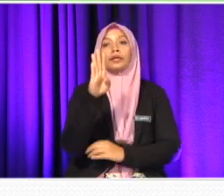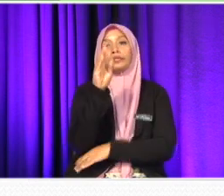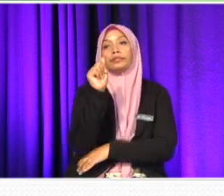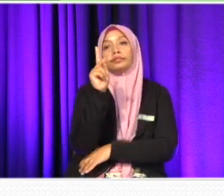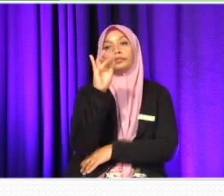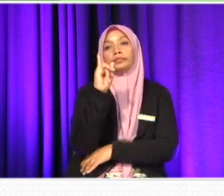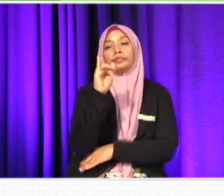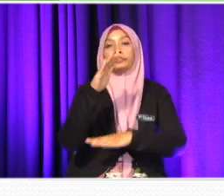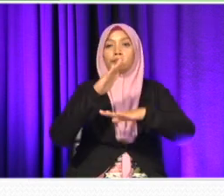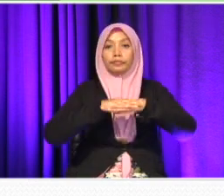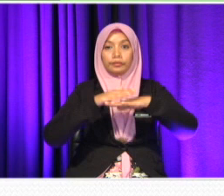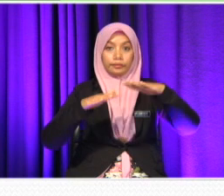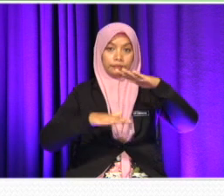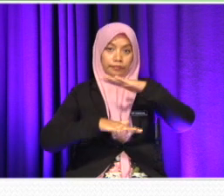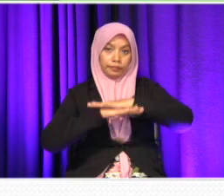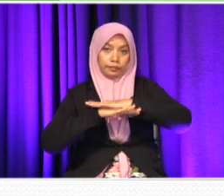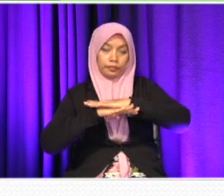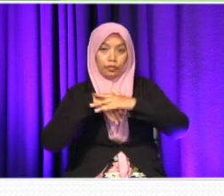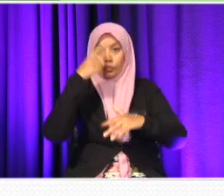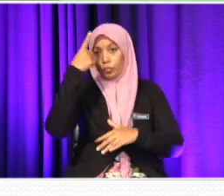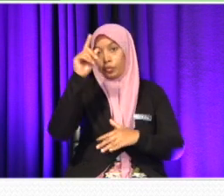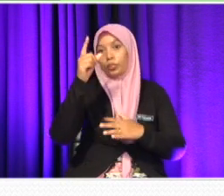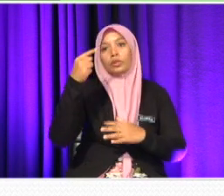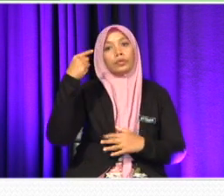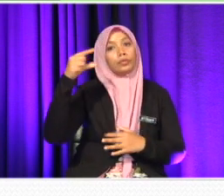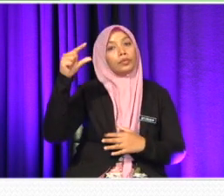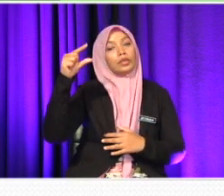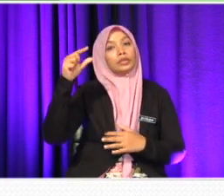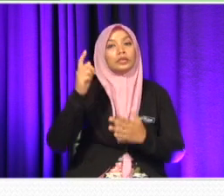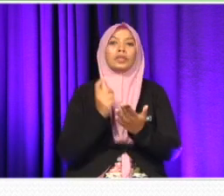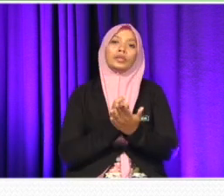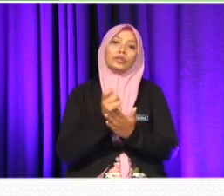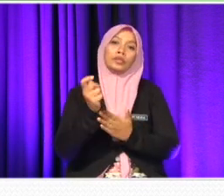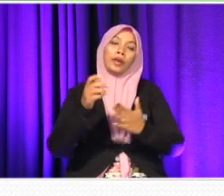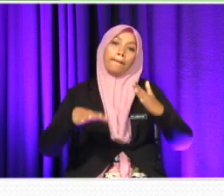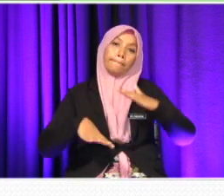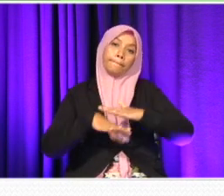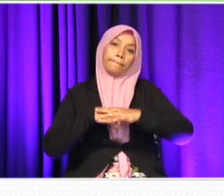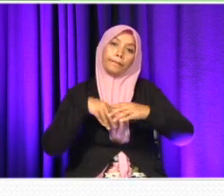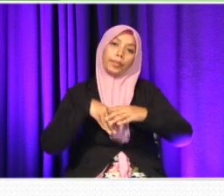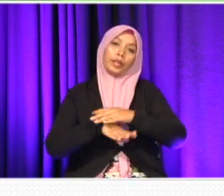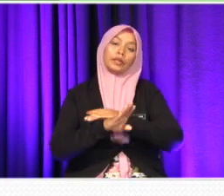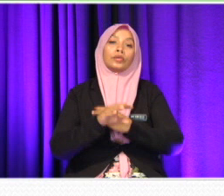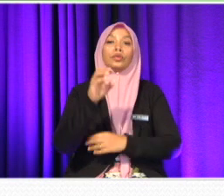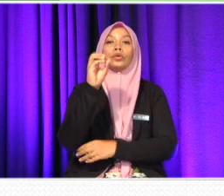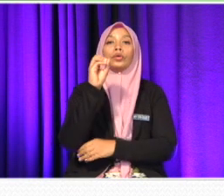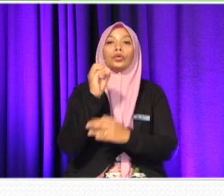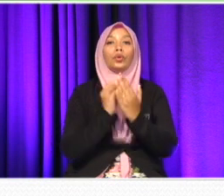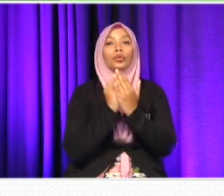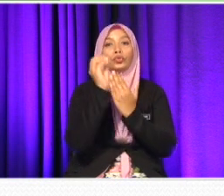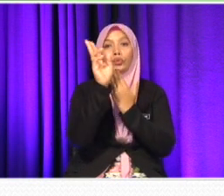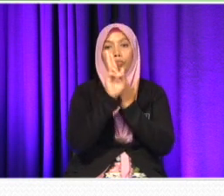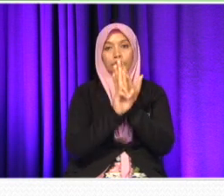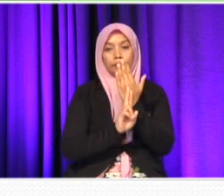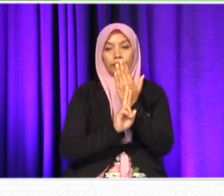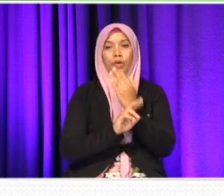mulut Ke Bulan seterusnya Kemudian dari pada bawah itu masuk ke Oktober pula betul oke walaupun kita